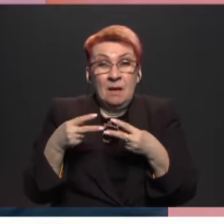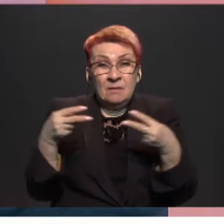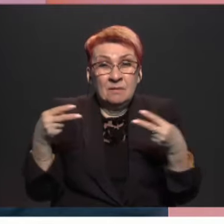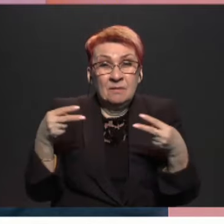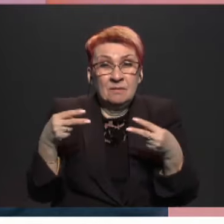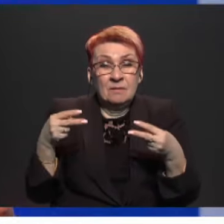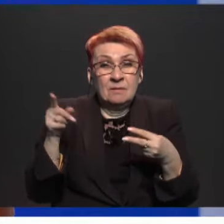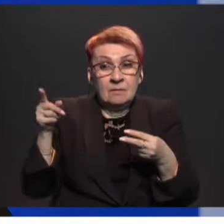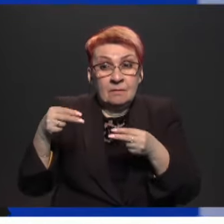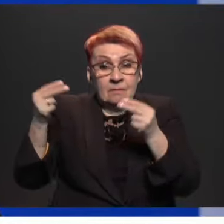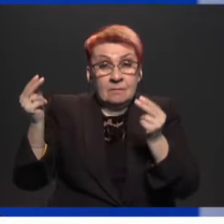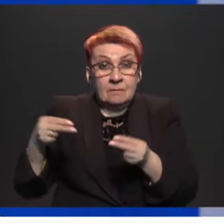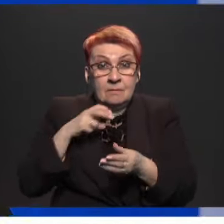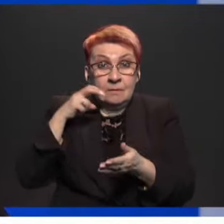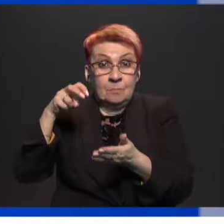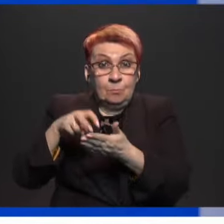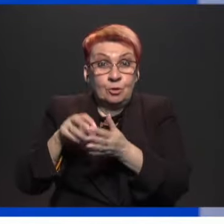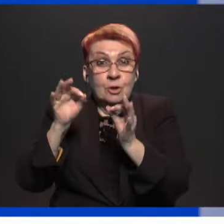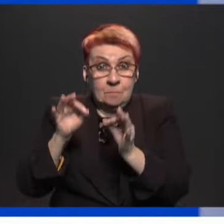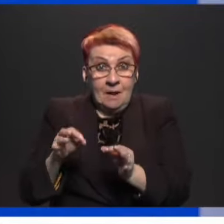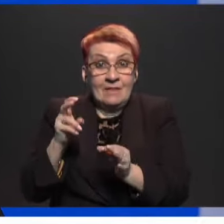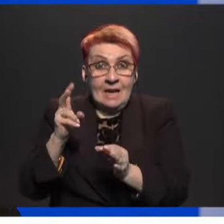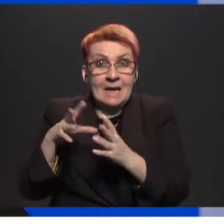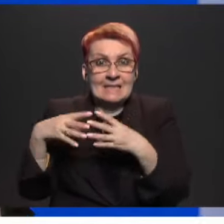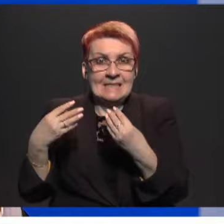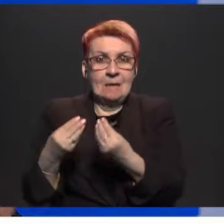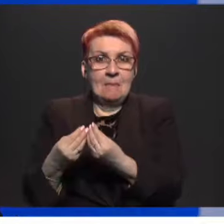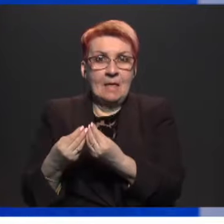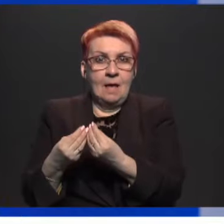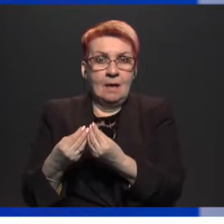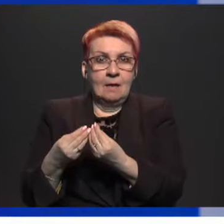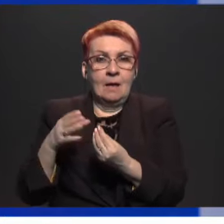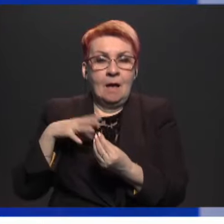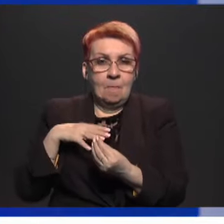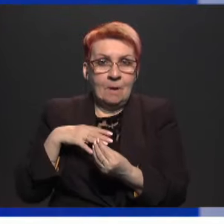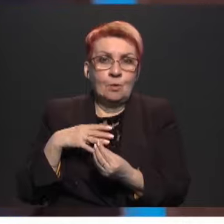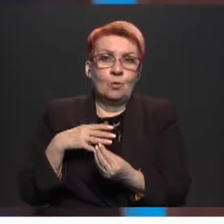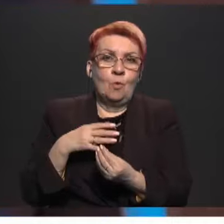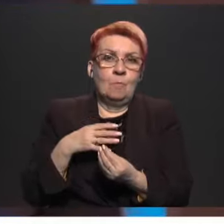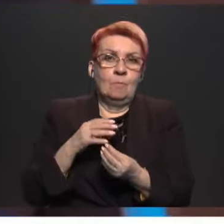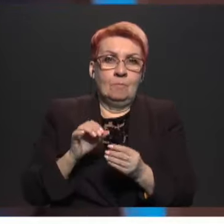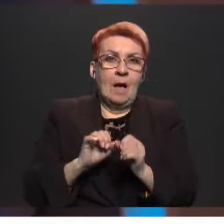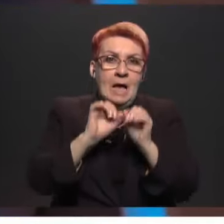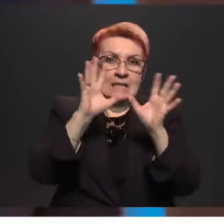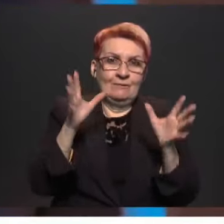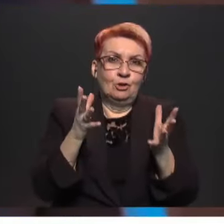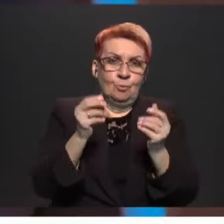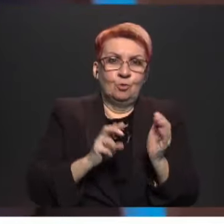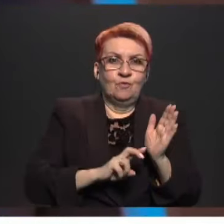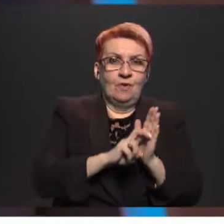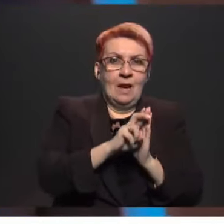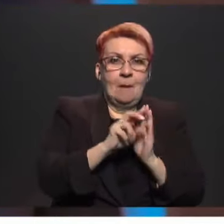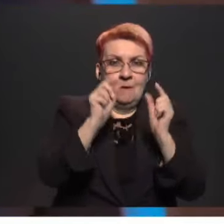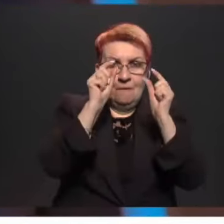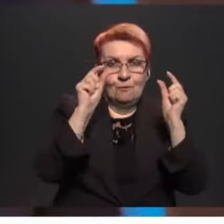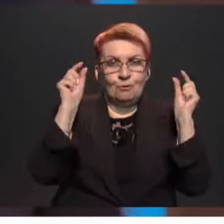социальный организм, а после этого получить благословение церкви и освящение в храме. Спасибо, батюшка, за такой подробный ответ.